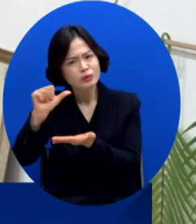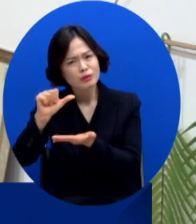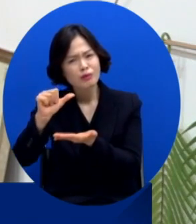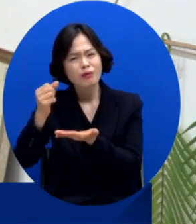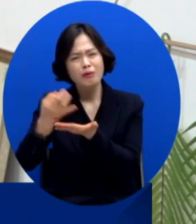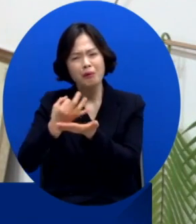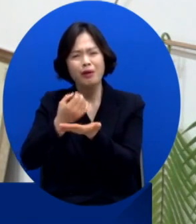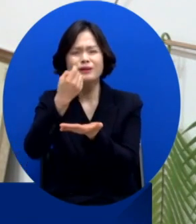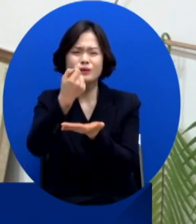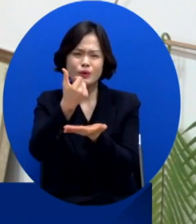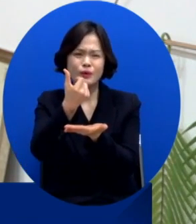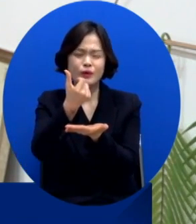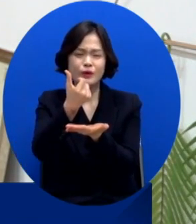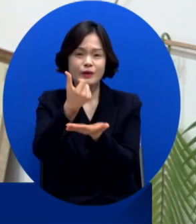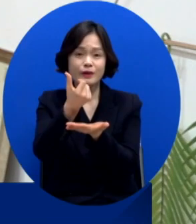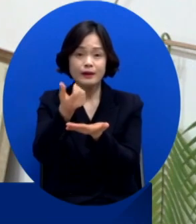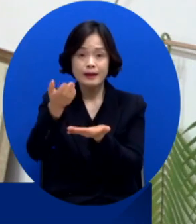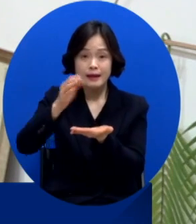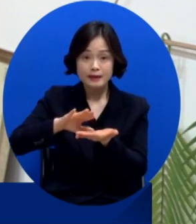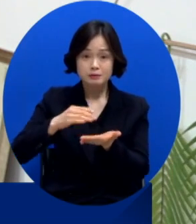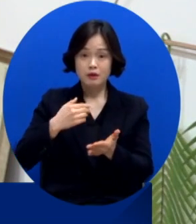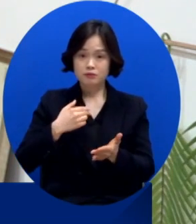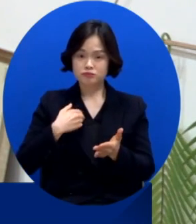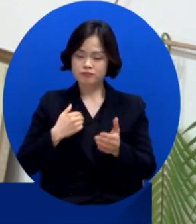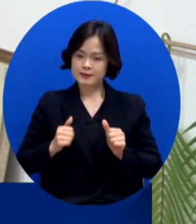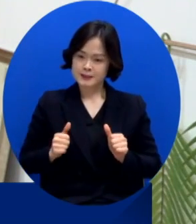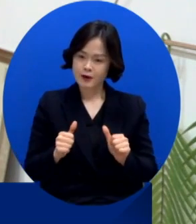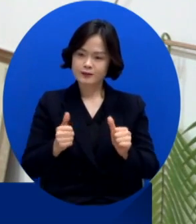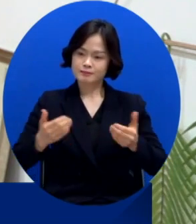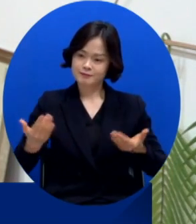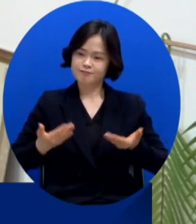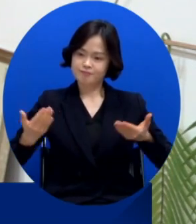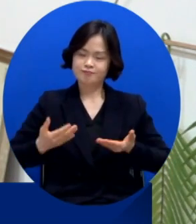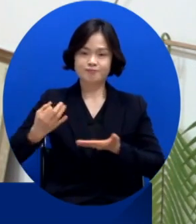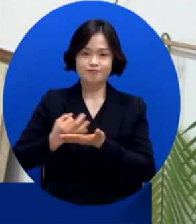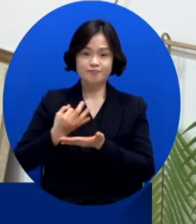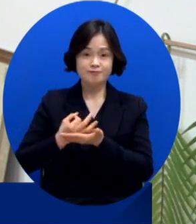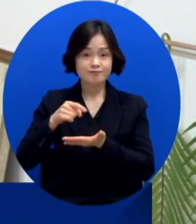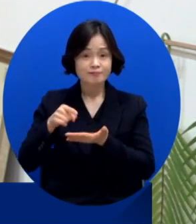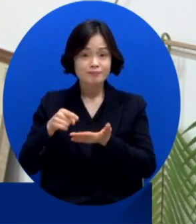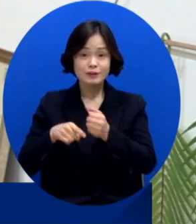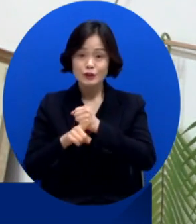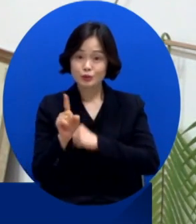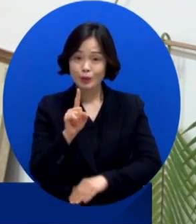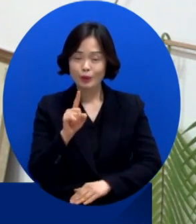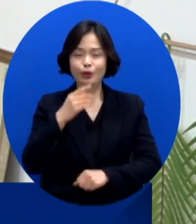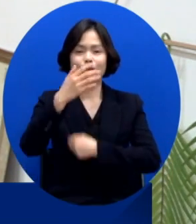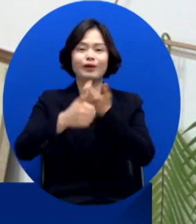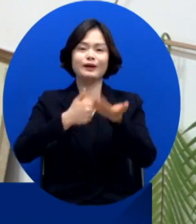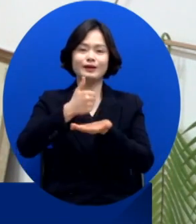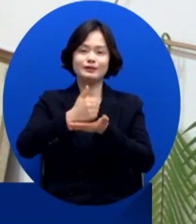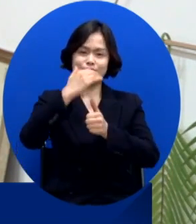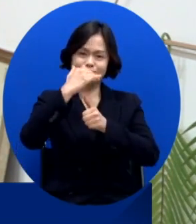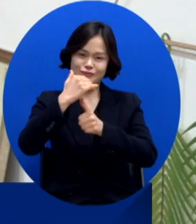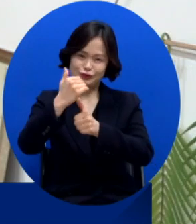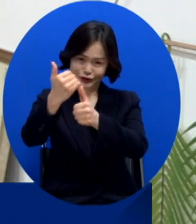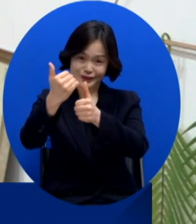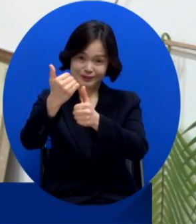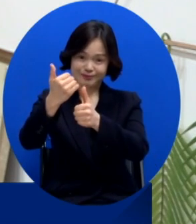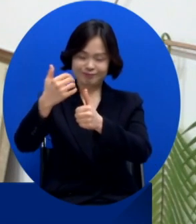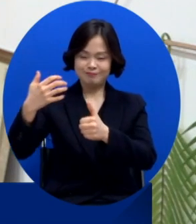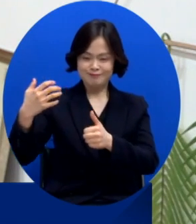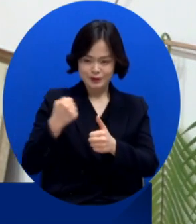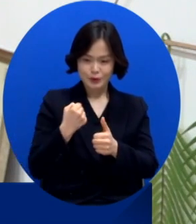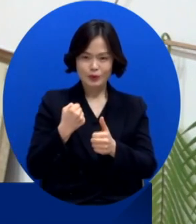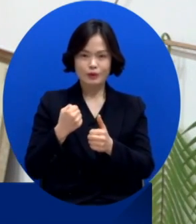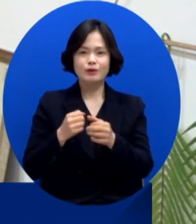있어요. 그러니까 그럴 때도 이제 흔들림 없이 할 수 있는 거는 우리가 하나님 부르심으로 이 자리까지 왔으면 하나님이